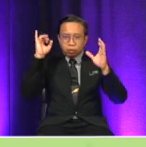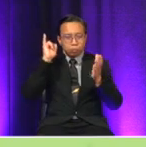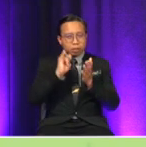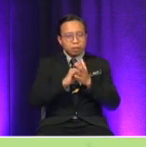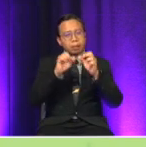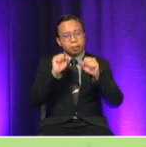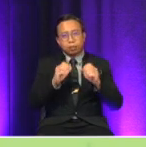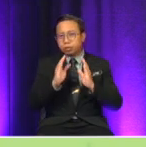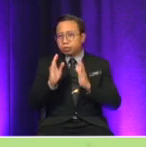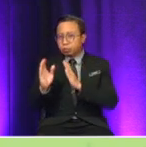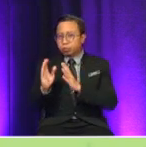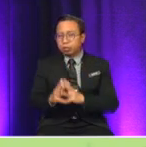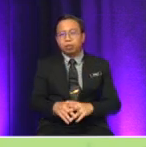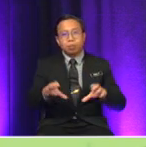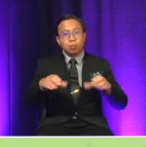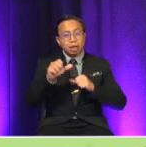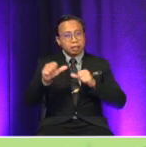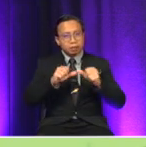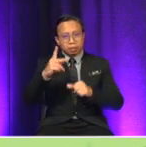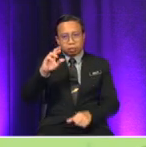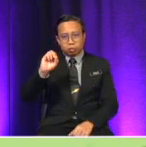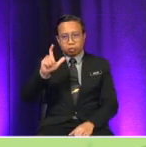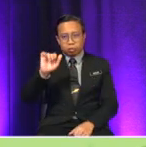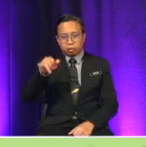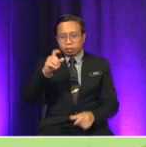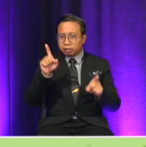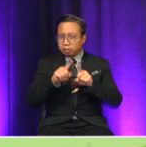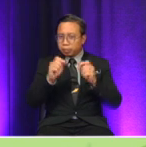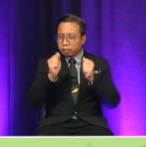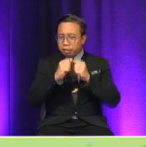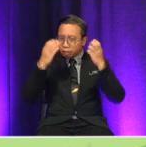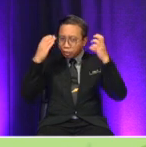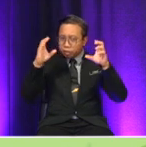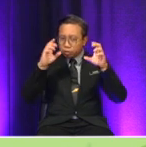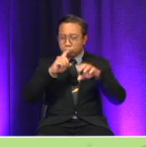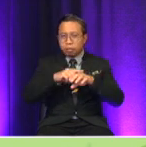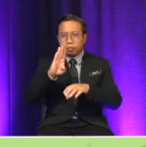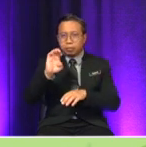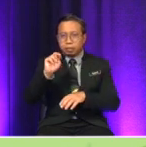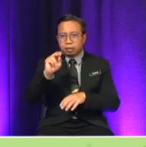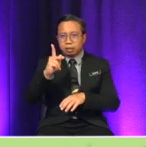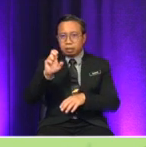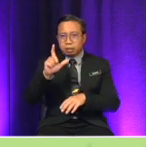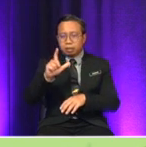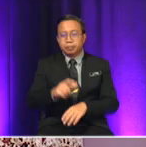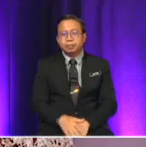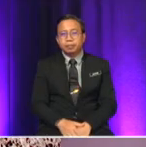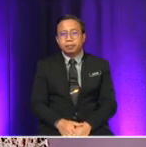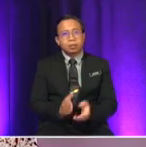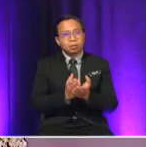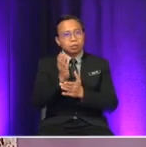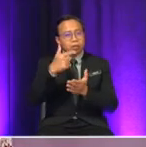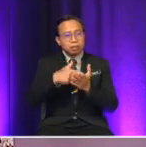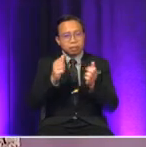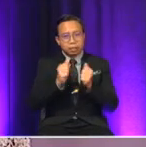susun sebab Ira pernah pun membuat aktiviti kolaj bersama dengan cikgu dan kawan-kawan di bengkel. Okey, baik, kita teruskan lagi